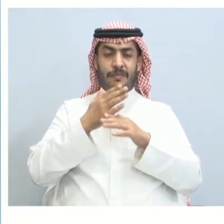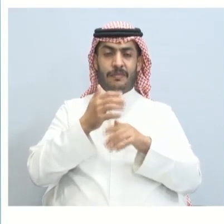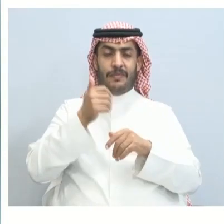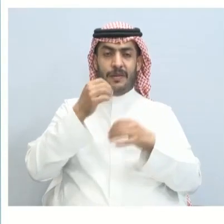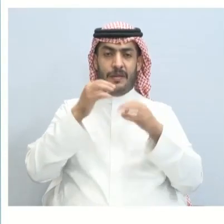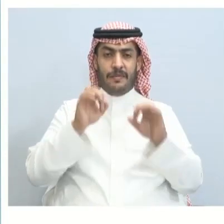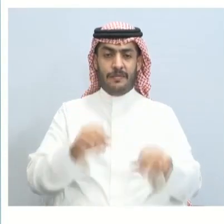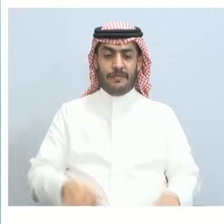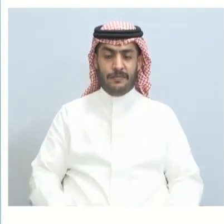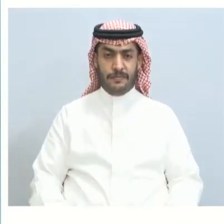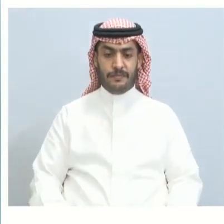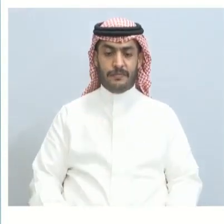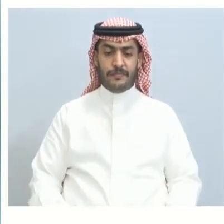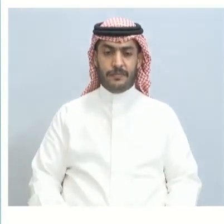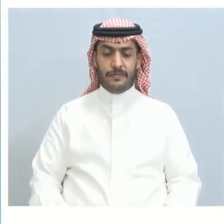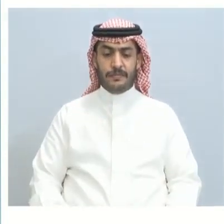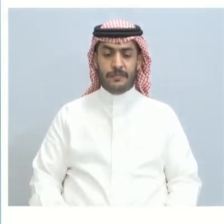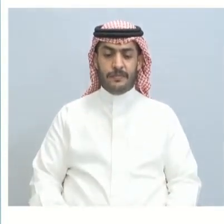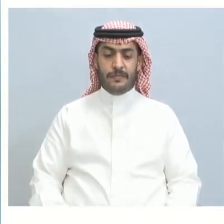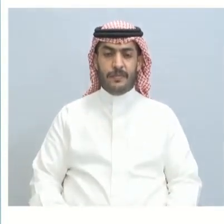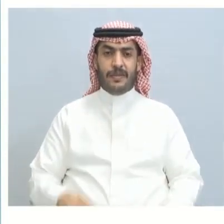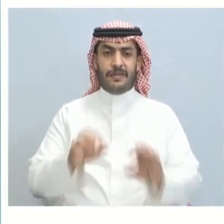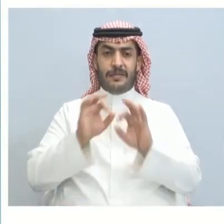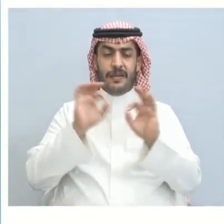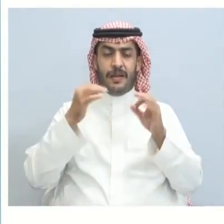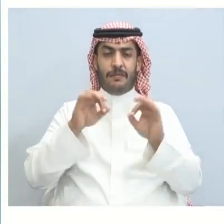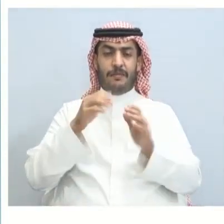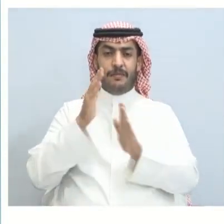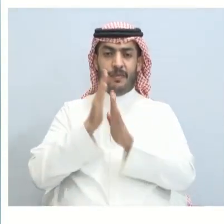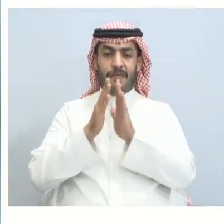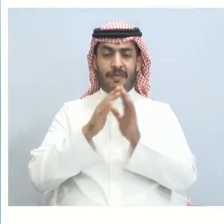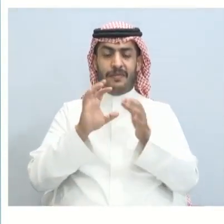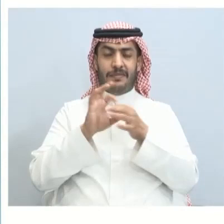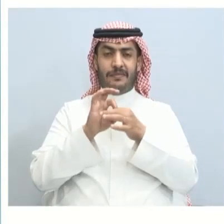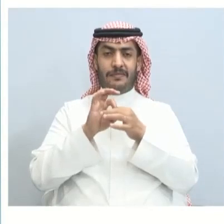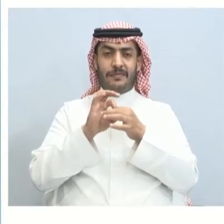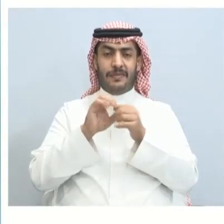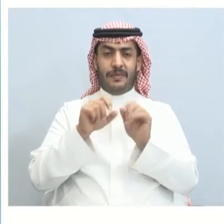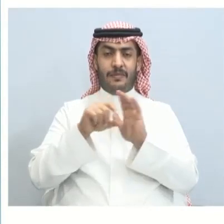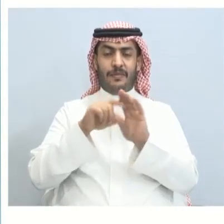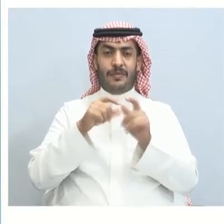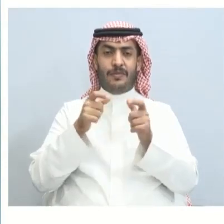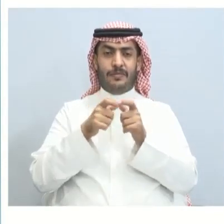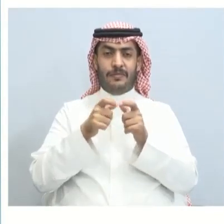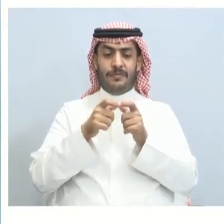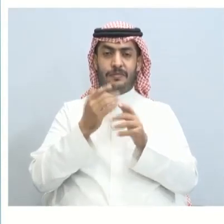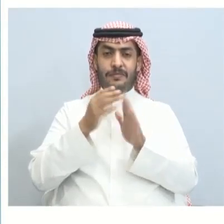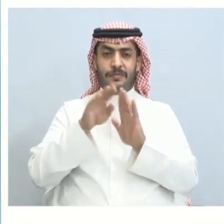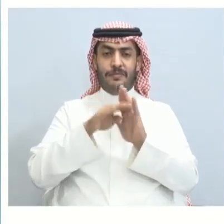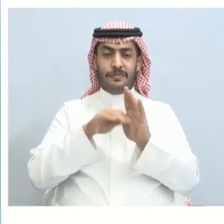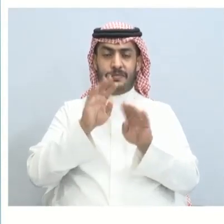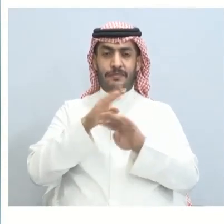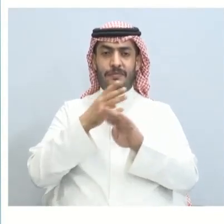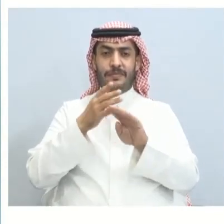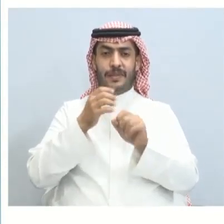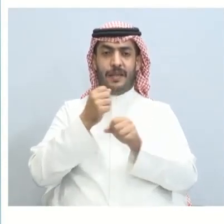يفضل حضورهم او يجب حضوره اعداد كافه الملفات المتعلقه بمواضيع الاجتماع المدرجه في جدول الاعمال اذا